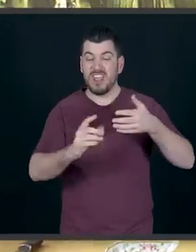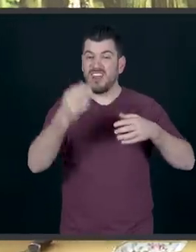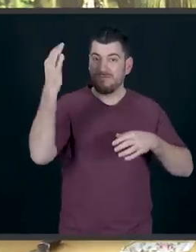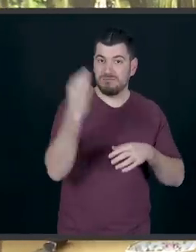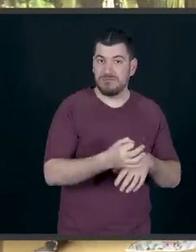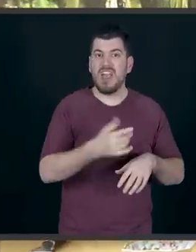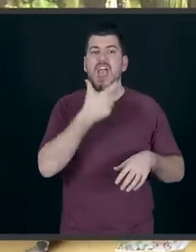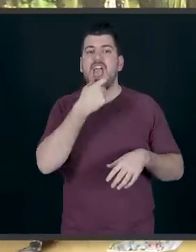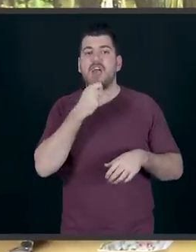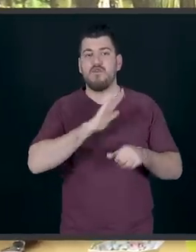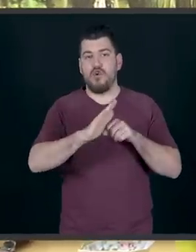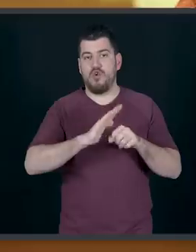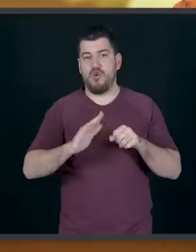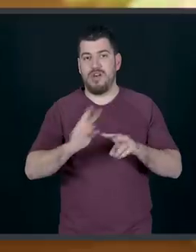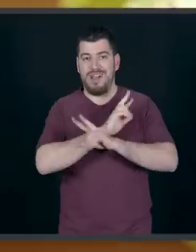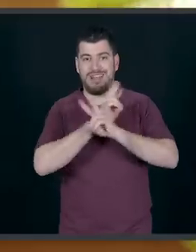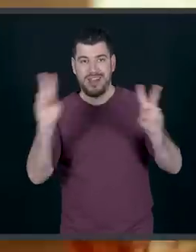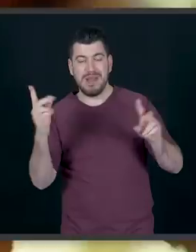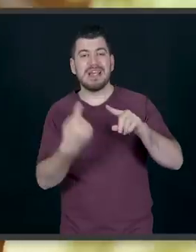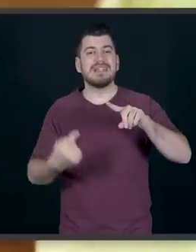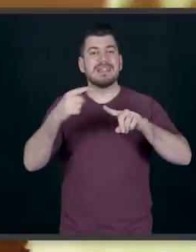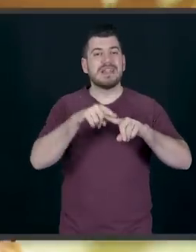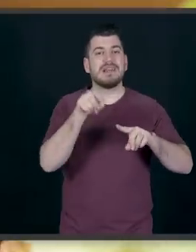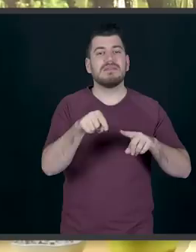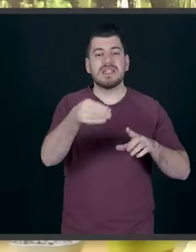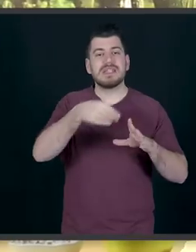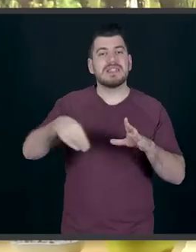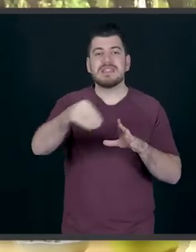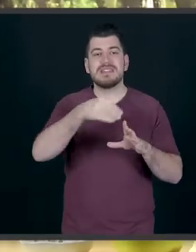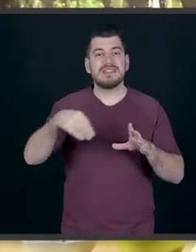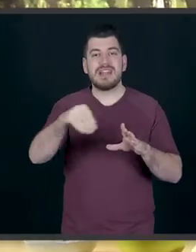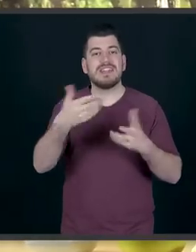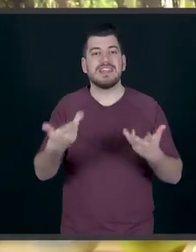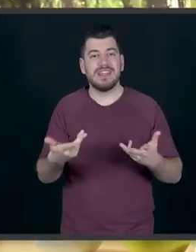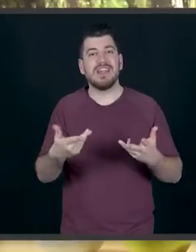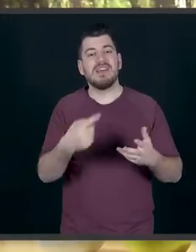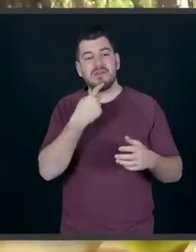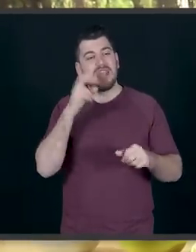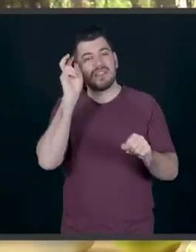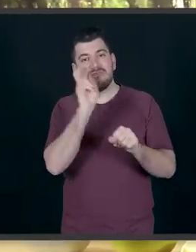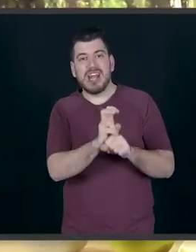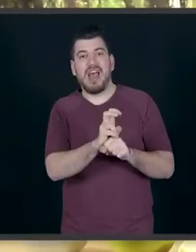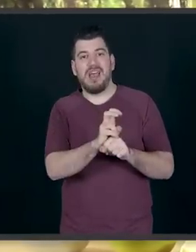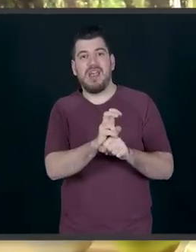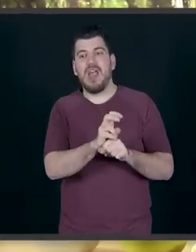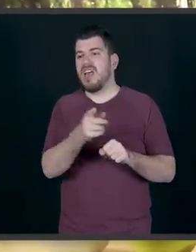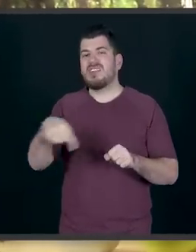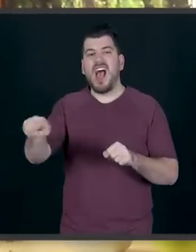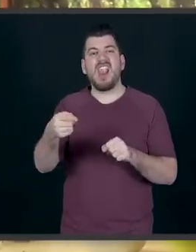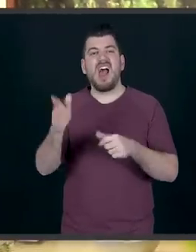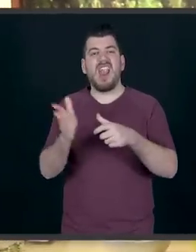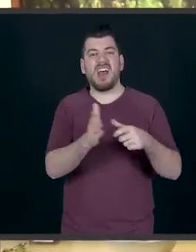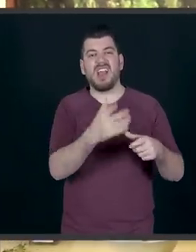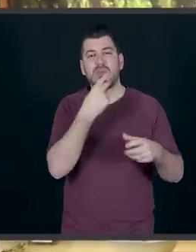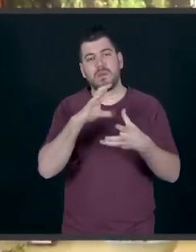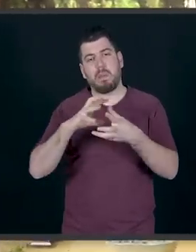είναι πολύ εύκολο στο καθάρισμα και γενικά οτιδήποτε σάλτσα και αν μπει πάνω του, δύσκολα θα το σκοτώσει αυτό το μαρούλι, ενώ όλα τα λαχανικά αρχίζουν